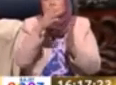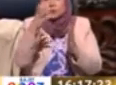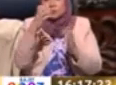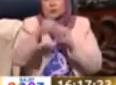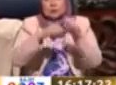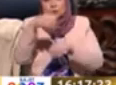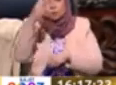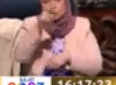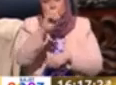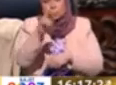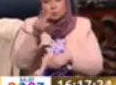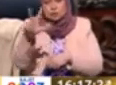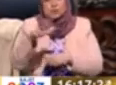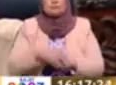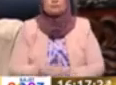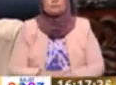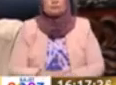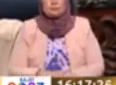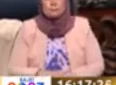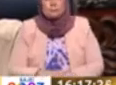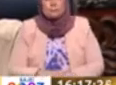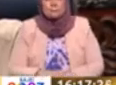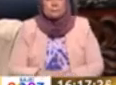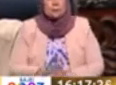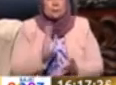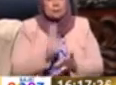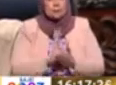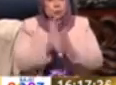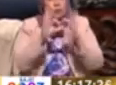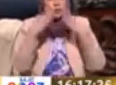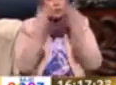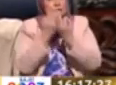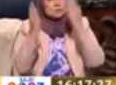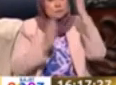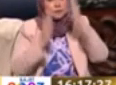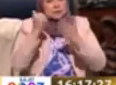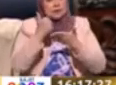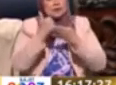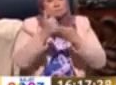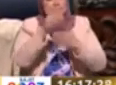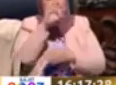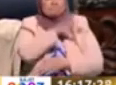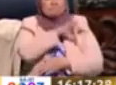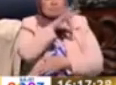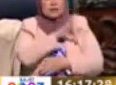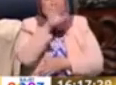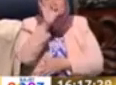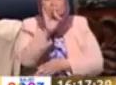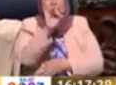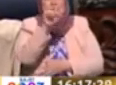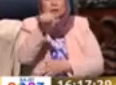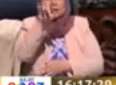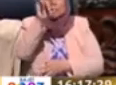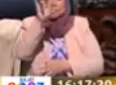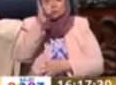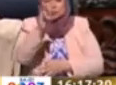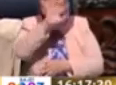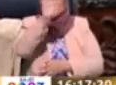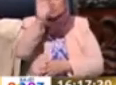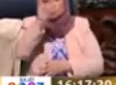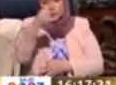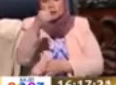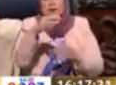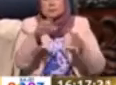RM1,500 pada tahun 2023. Bantuan Keluarga Malaysia 2023 akan memberi manfaat kepada 8.7 juta